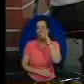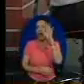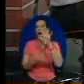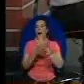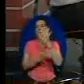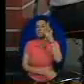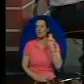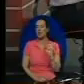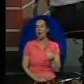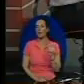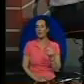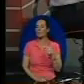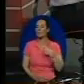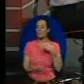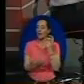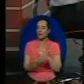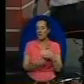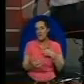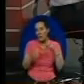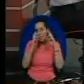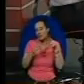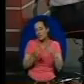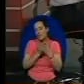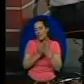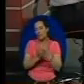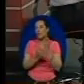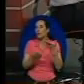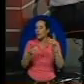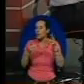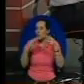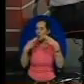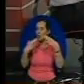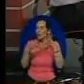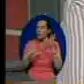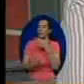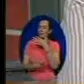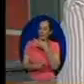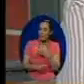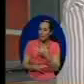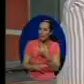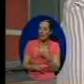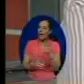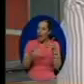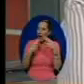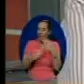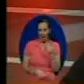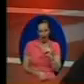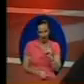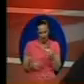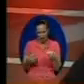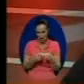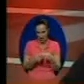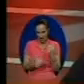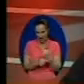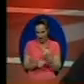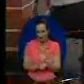העליון, ואני כתבתי שאני מקווה שזה יעזור. קיבלתי מהם תשובות מאוד נימוסיות. ענו? כן, כן, ענו. אבל לא ענייניות, כאילו, לא אחרי